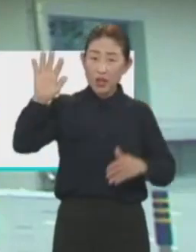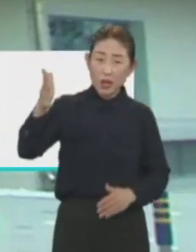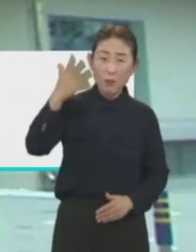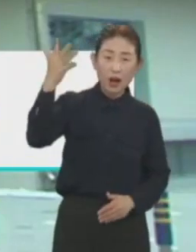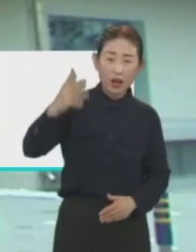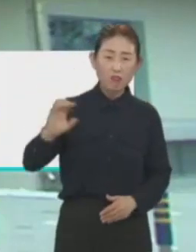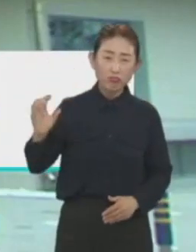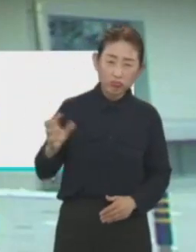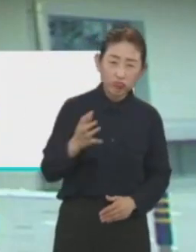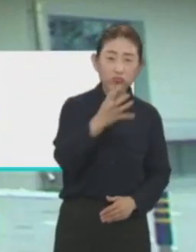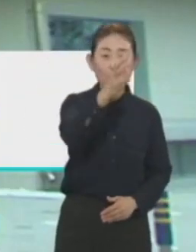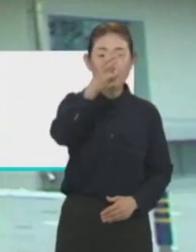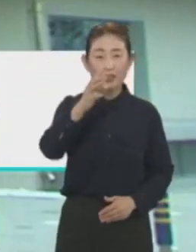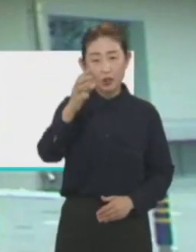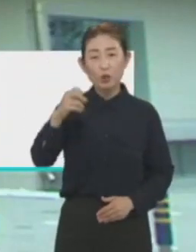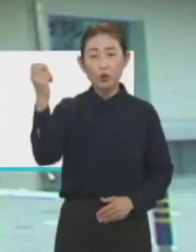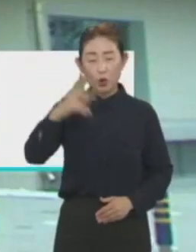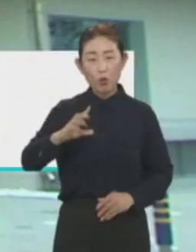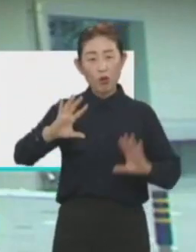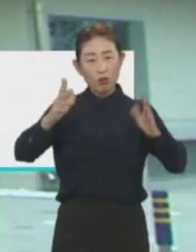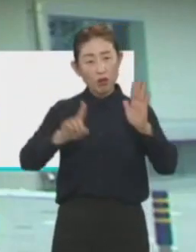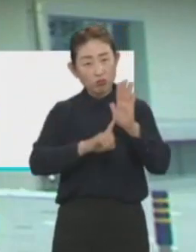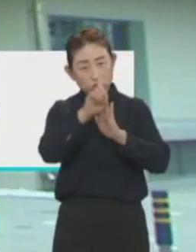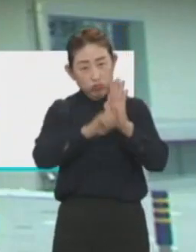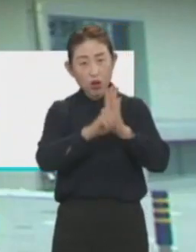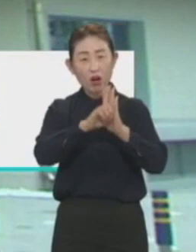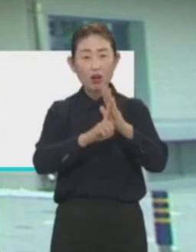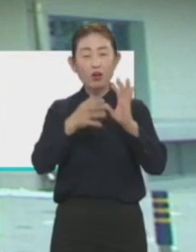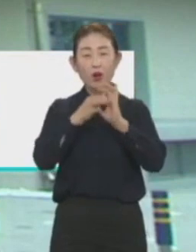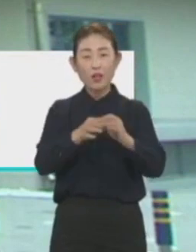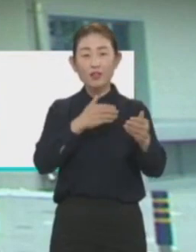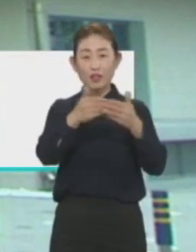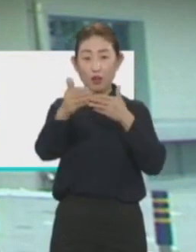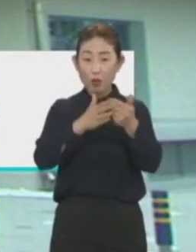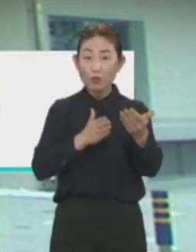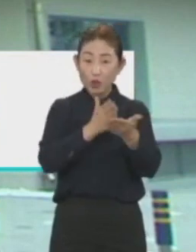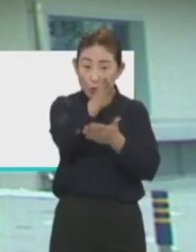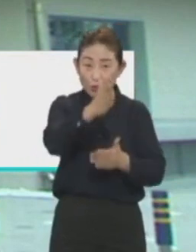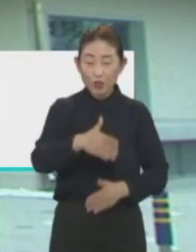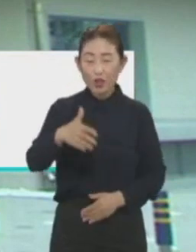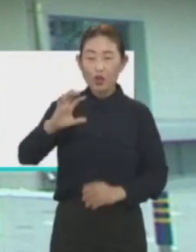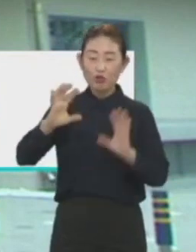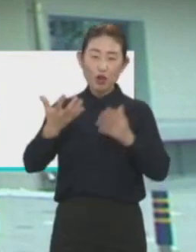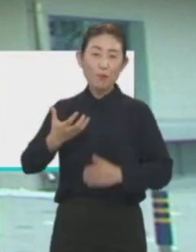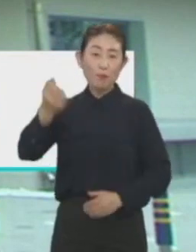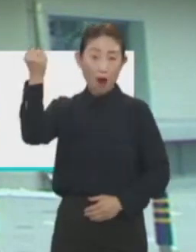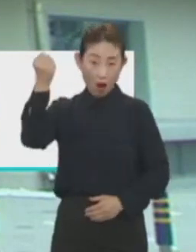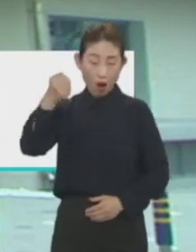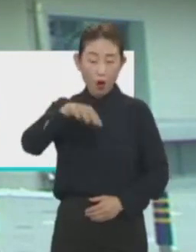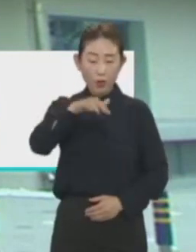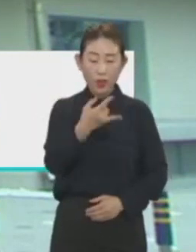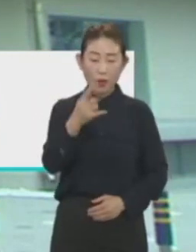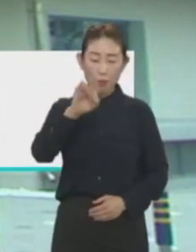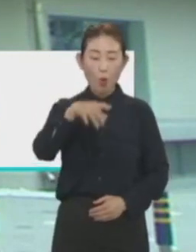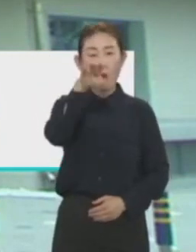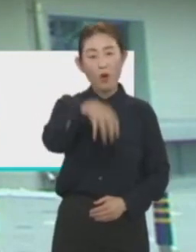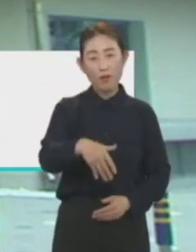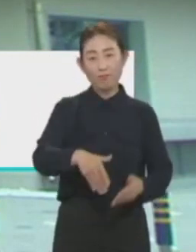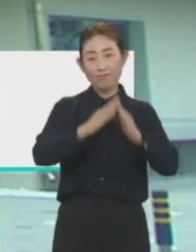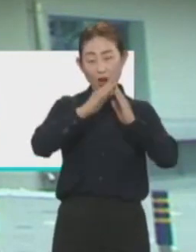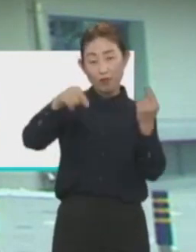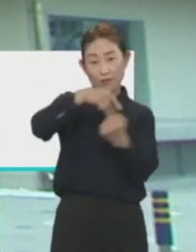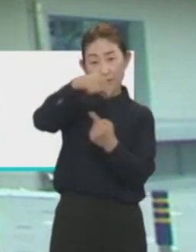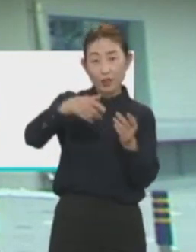비바람 태풍 등 기상현상과 기후변화를 체험할 수 있는 국립기관이 내포 신도시의 문을 열고 본격 가동에